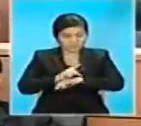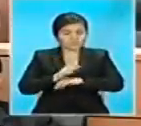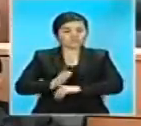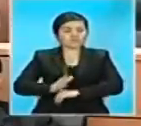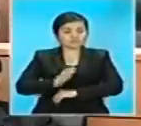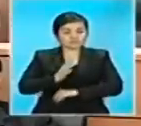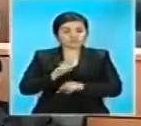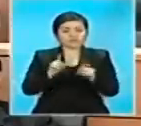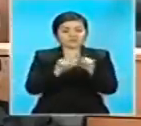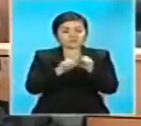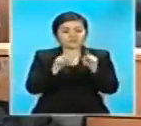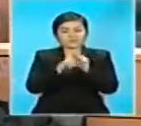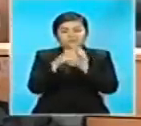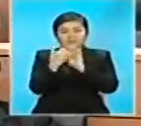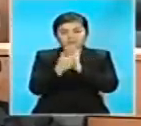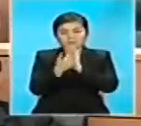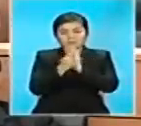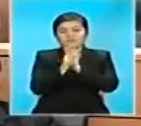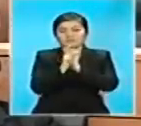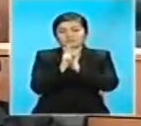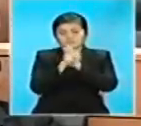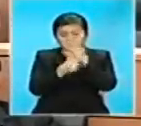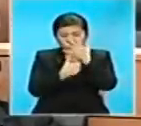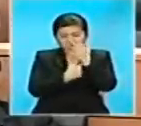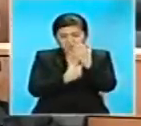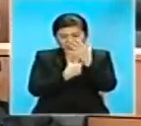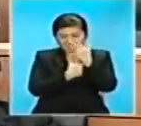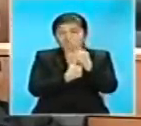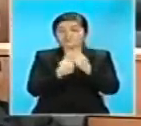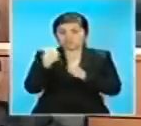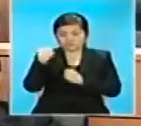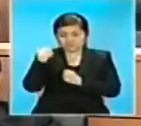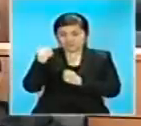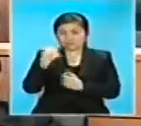ที่จังหวัดขอนแก่นนี่ถือว่าตื่นตัวมาก